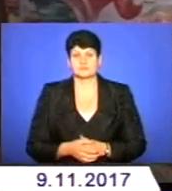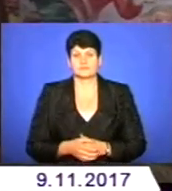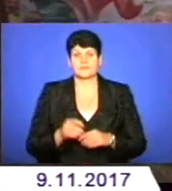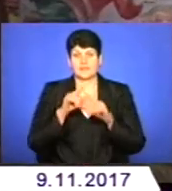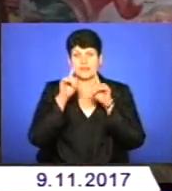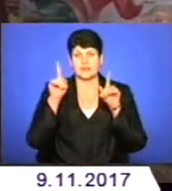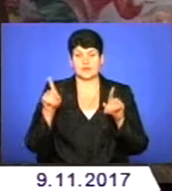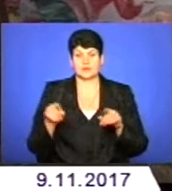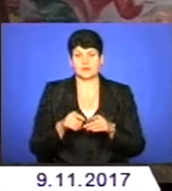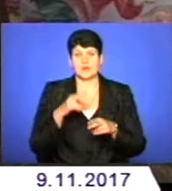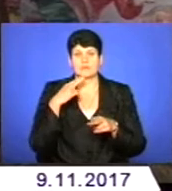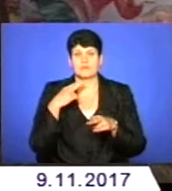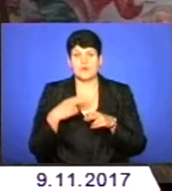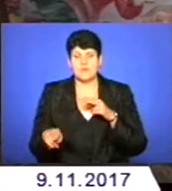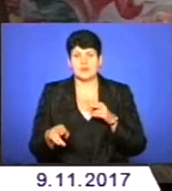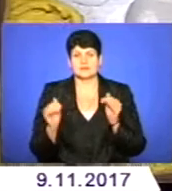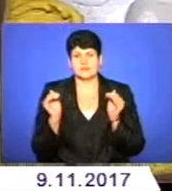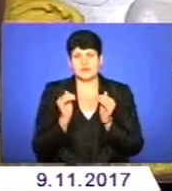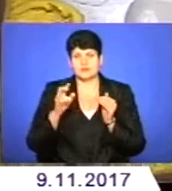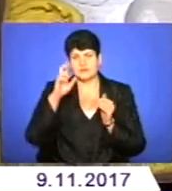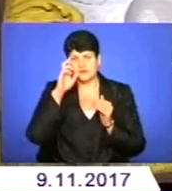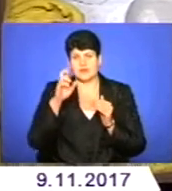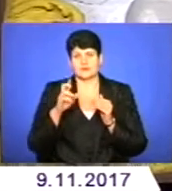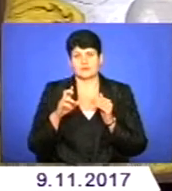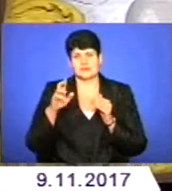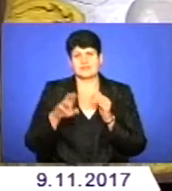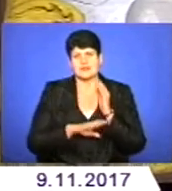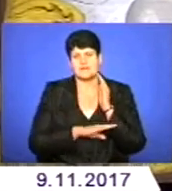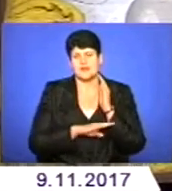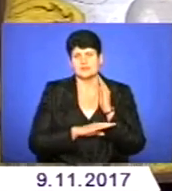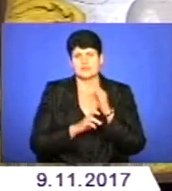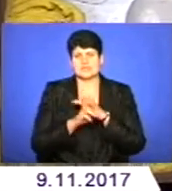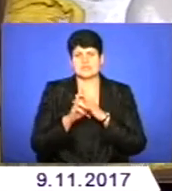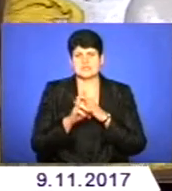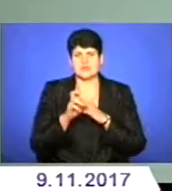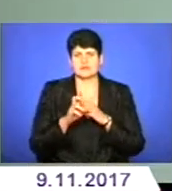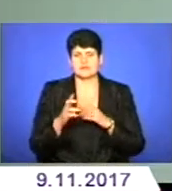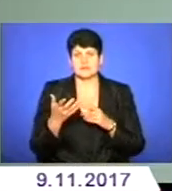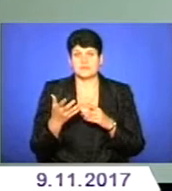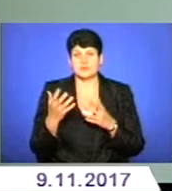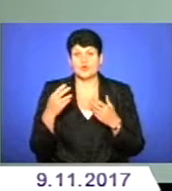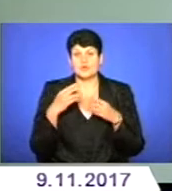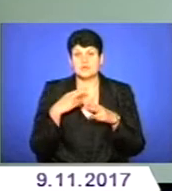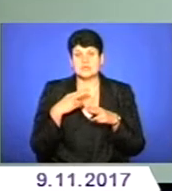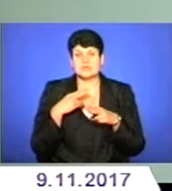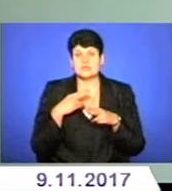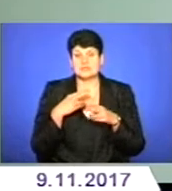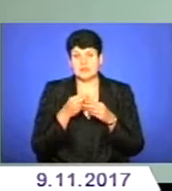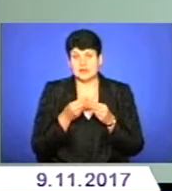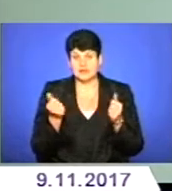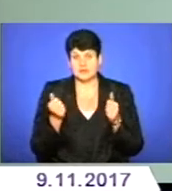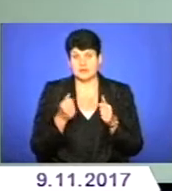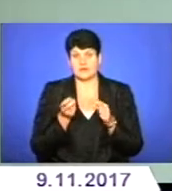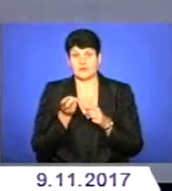Ікона щезла з невеличкої дерев'яної церкви у Губичах, що на Львівщині. Про зникнення експонату дізналися під час чергової екскурсії до святині.